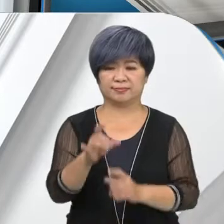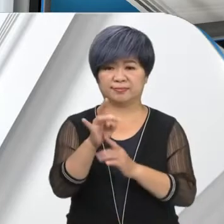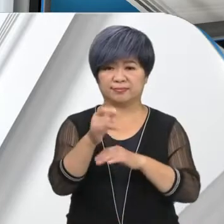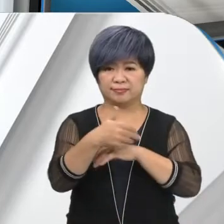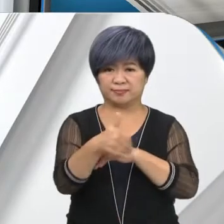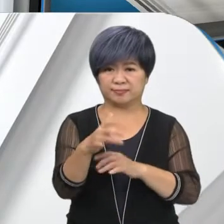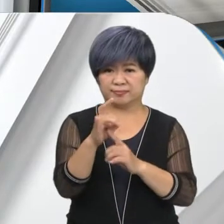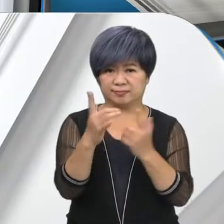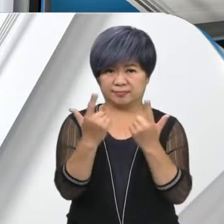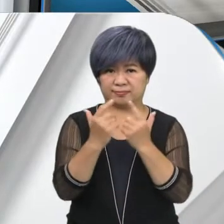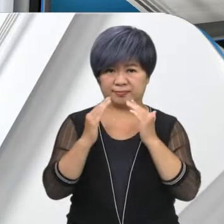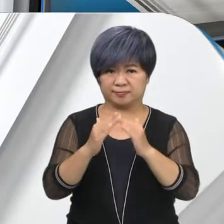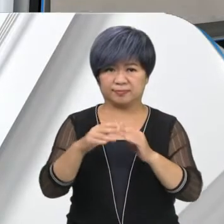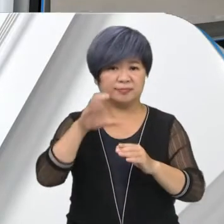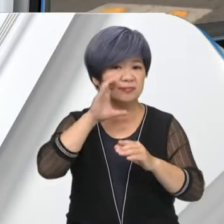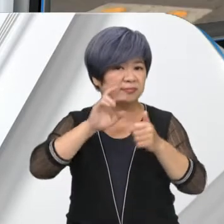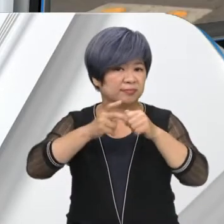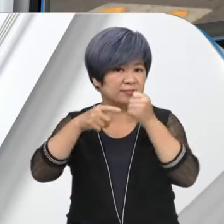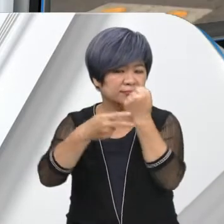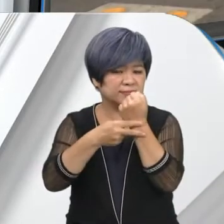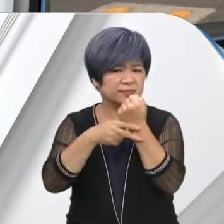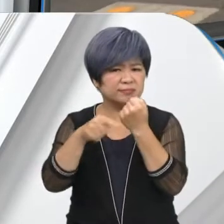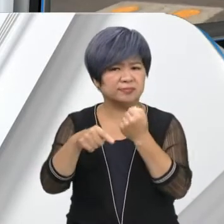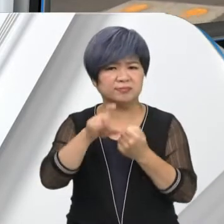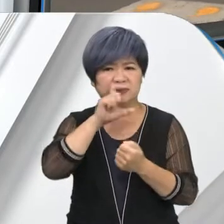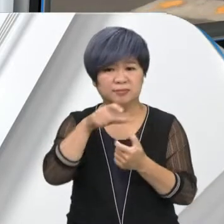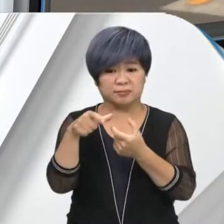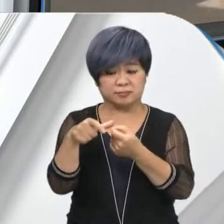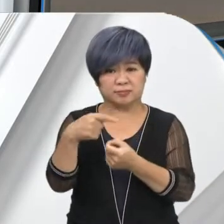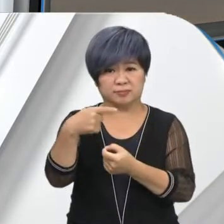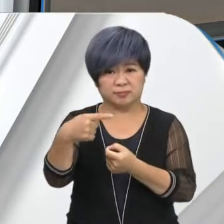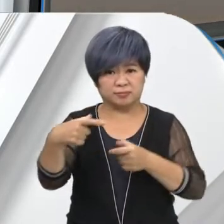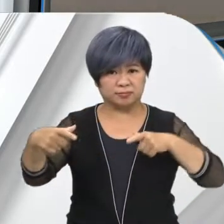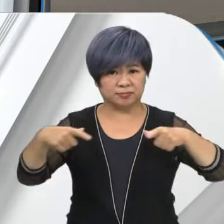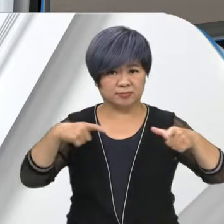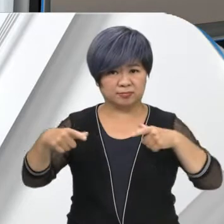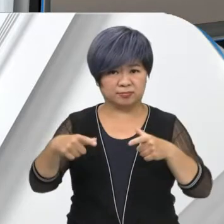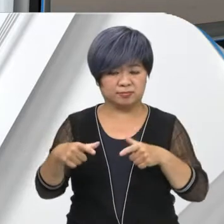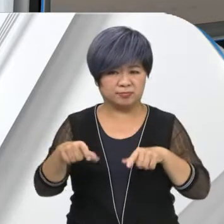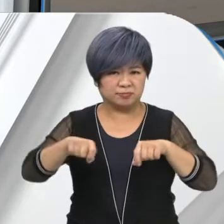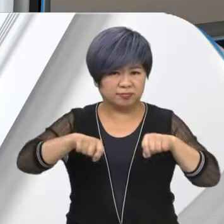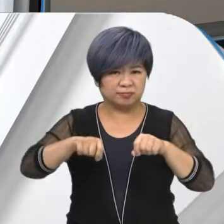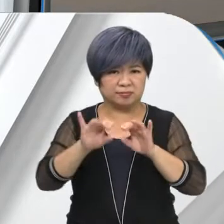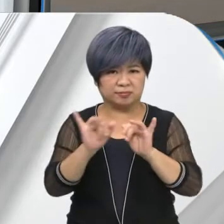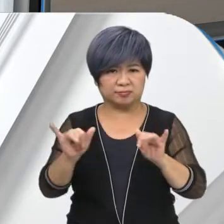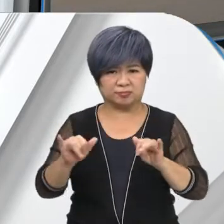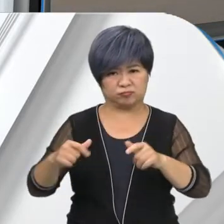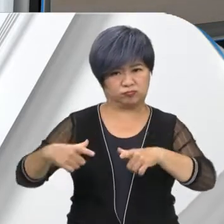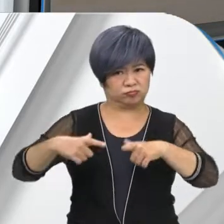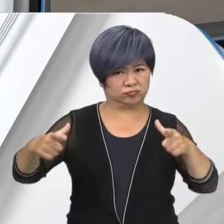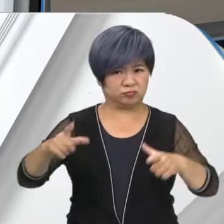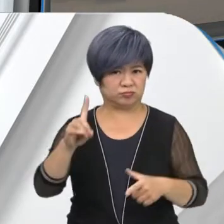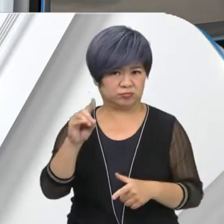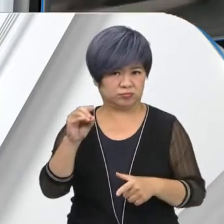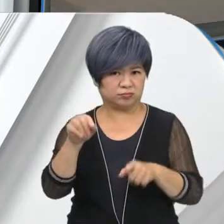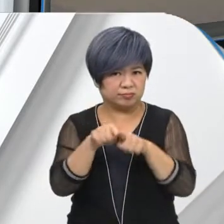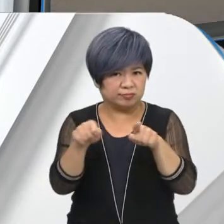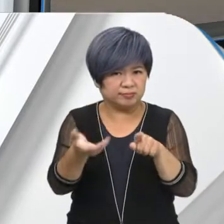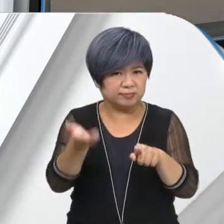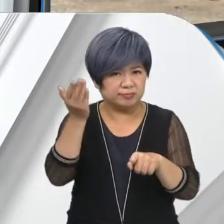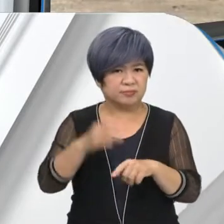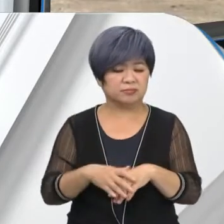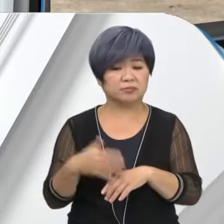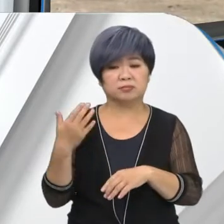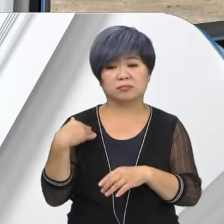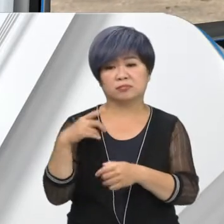新竹人准备学台风哩，有一搭攻击共产党主义团体，有鬼顽皮案发。从民国60几年是鬼